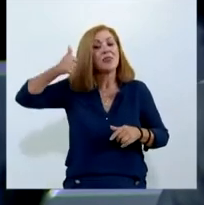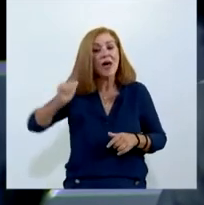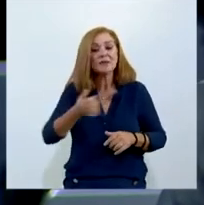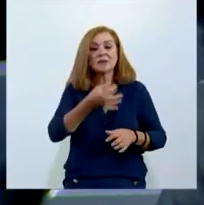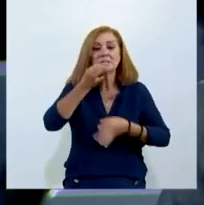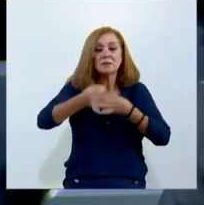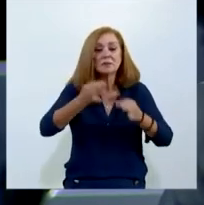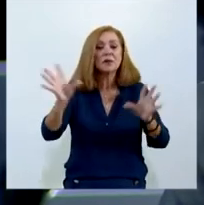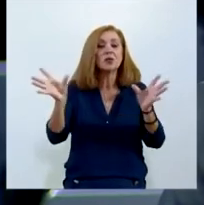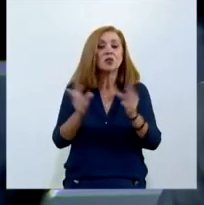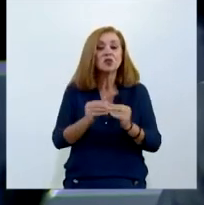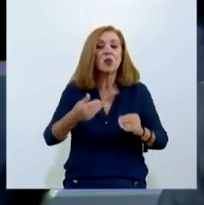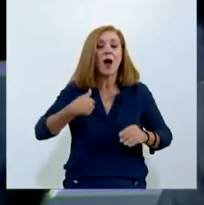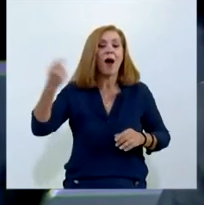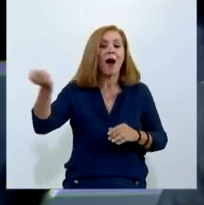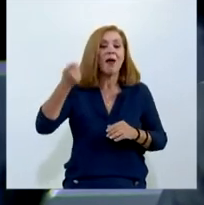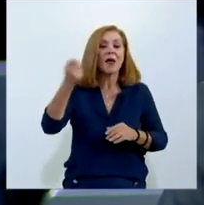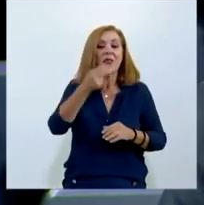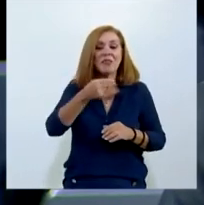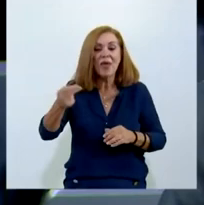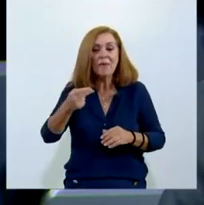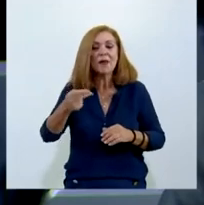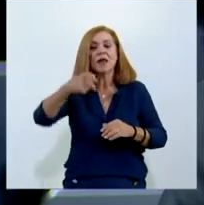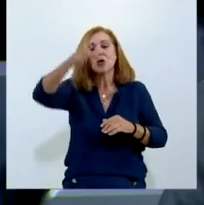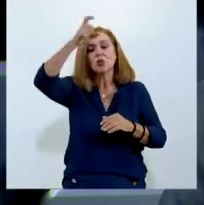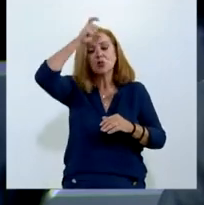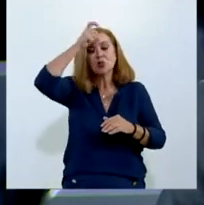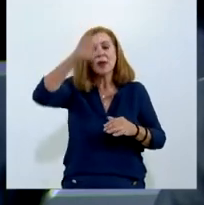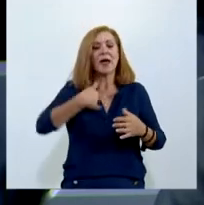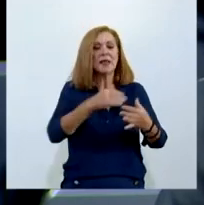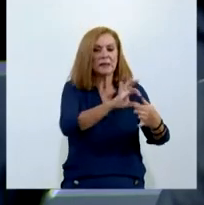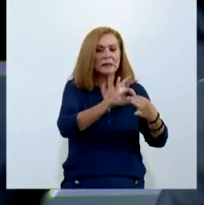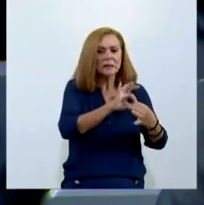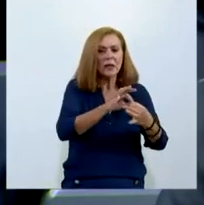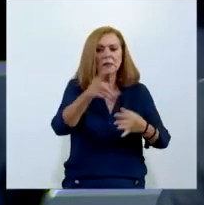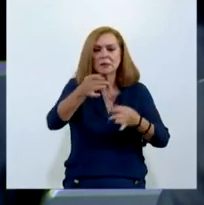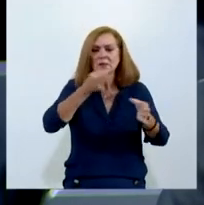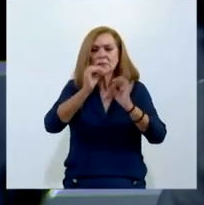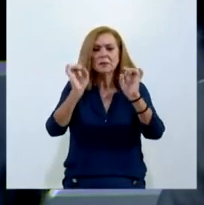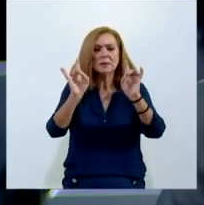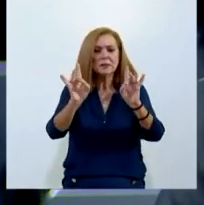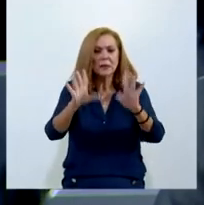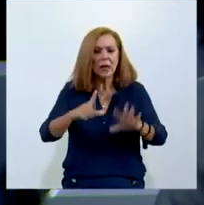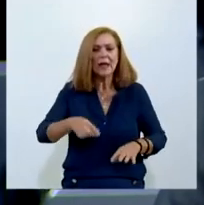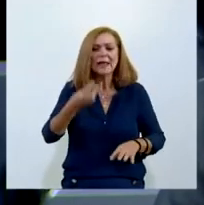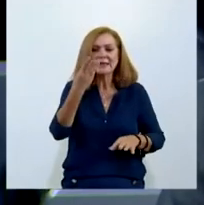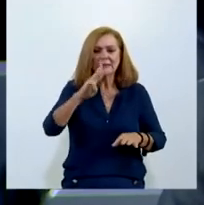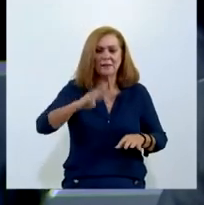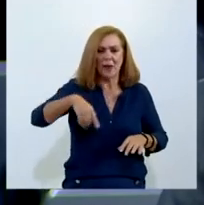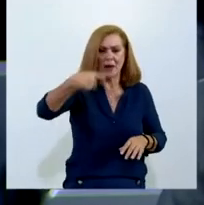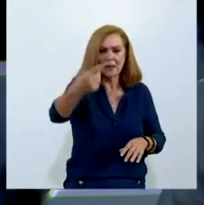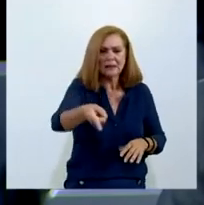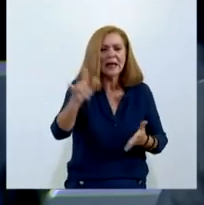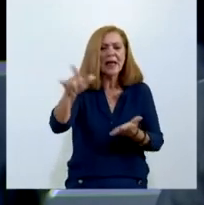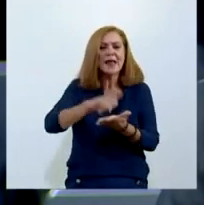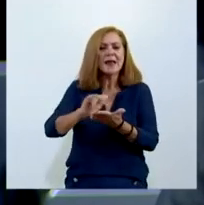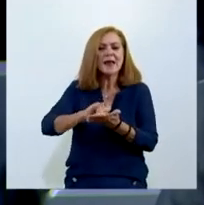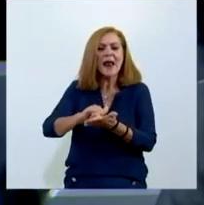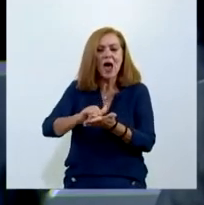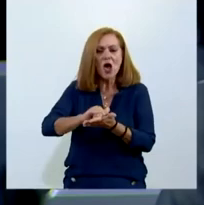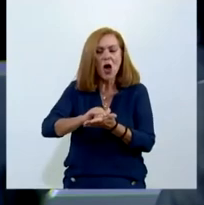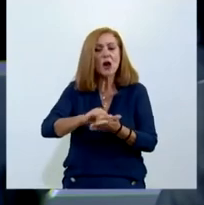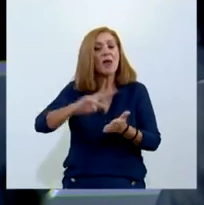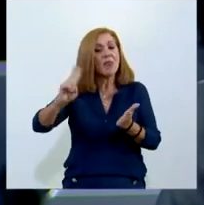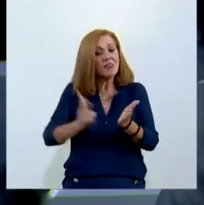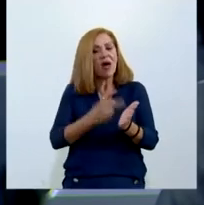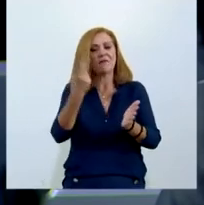εθνικά μας θέματα και στην σχέση μας με την Τουρκία. Σε τρεις μέρες όμως από τώρα, στη Νέα Υόρκη, θα συναντηθείτε για δεύτερη φορά μέσα σε δύο μήνες με